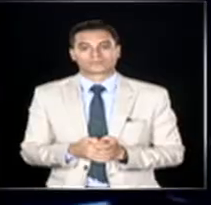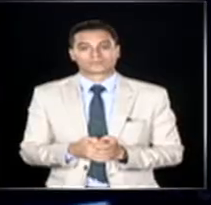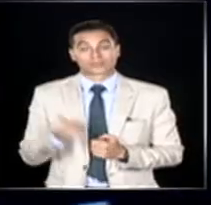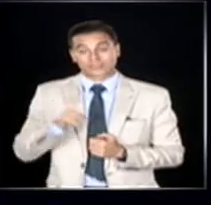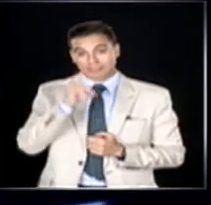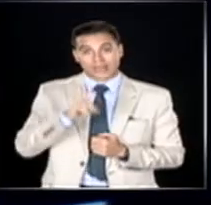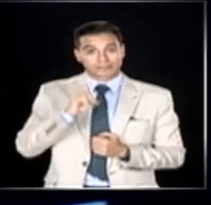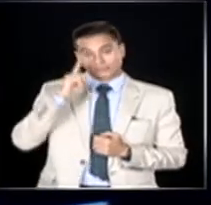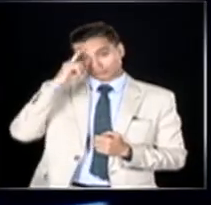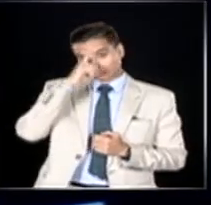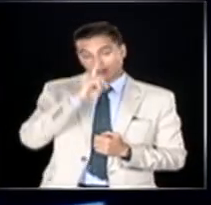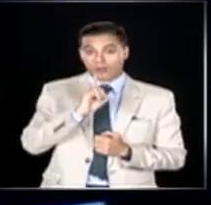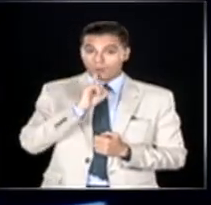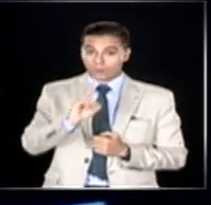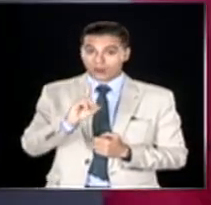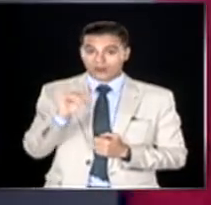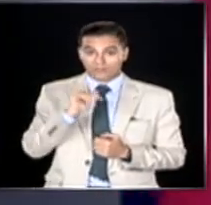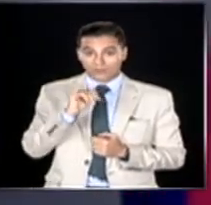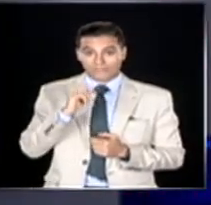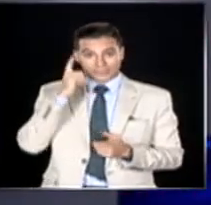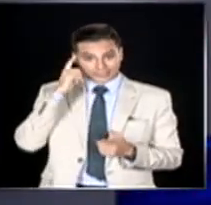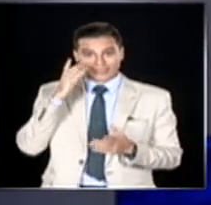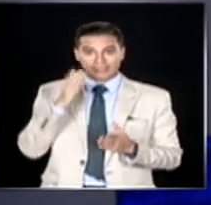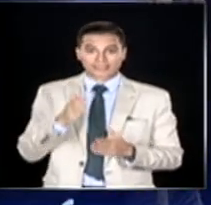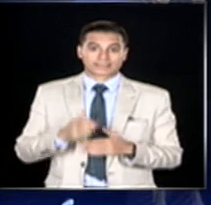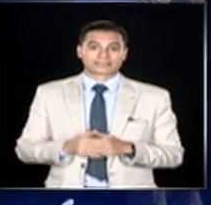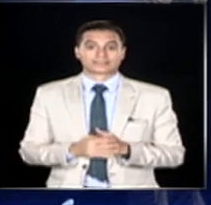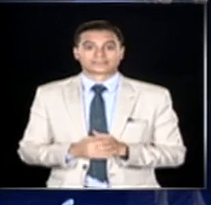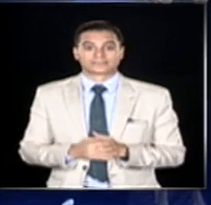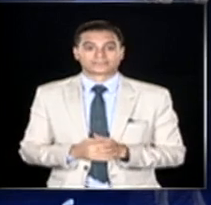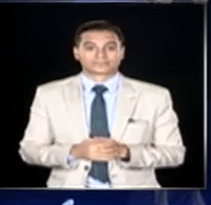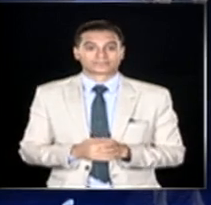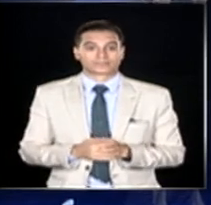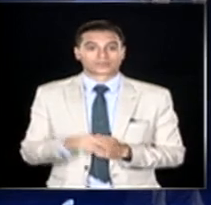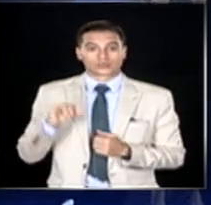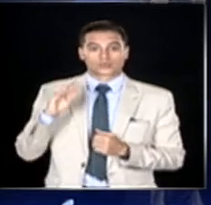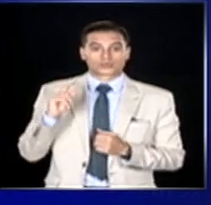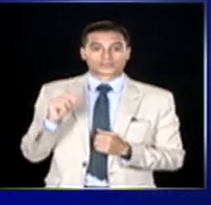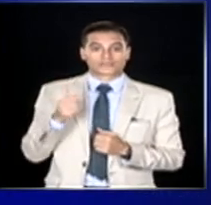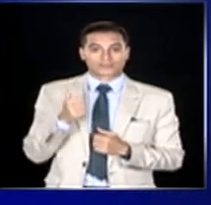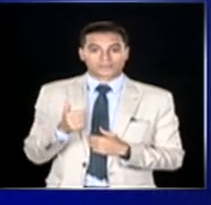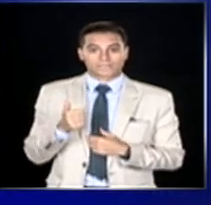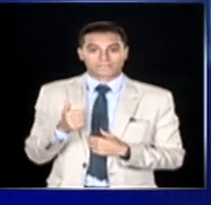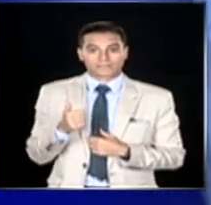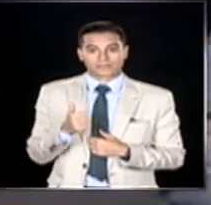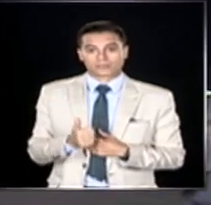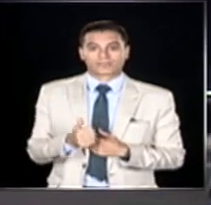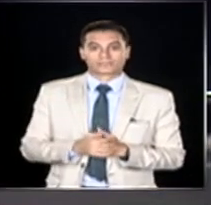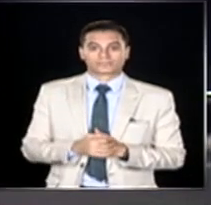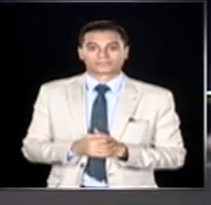الأسئلة مش صعبة ولكن عايزة تركيز. يوسف تمام؟